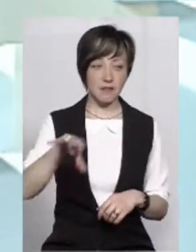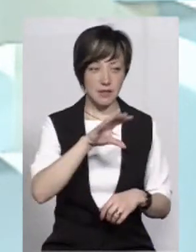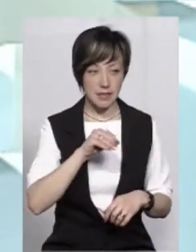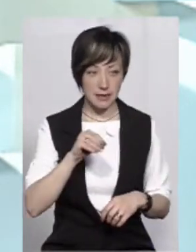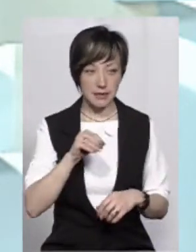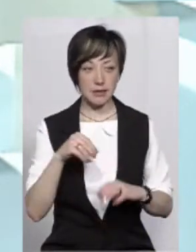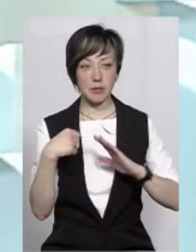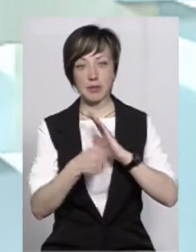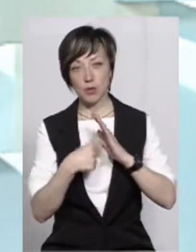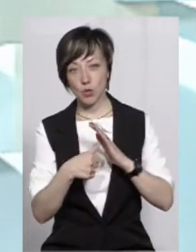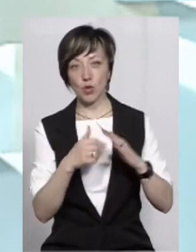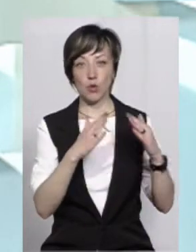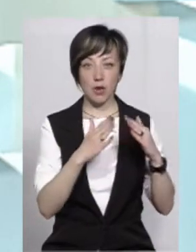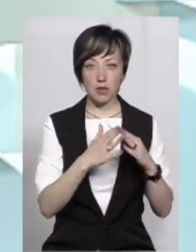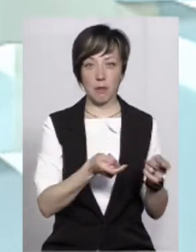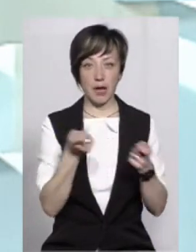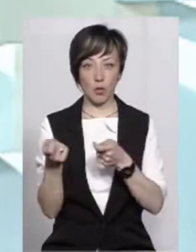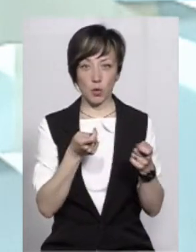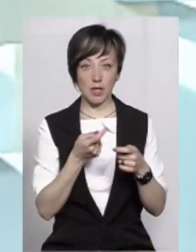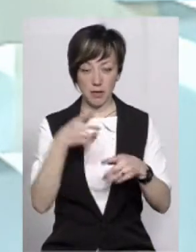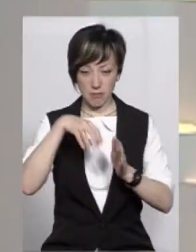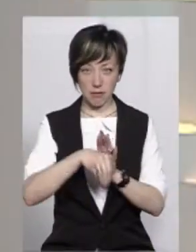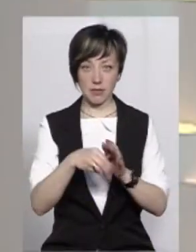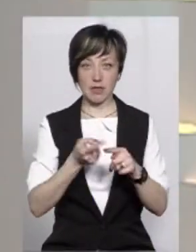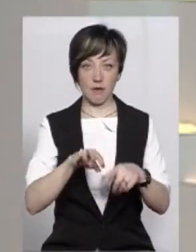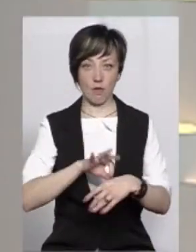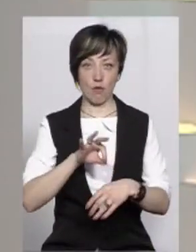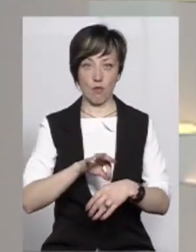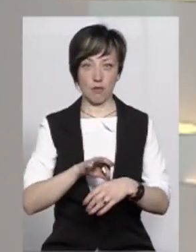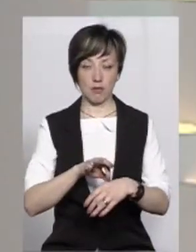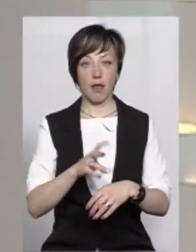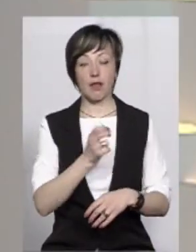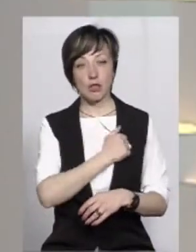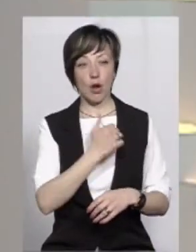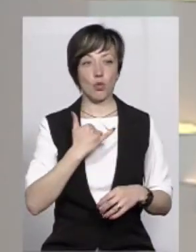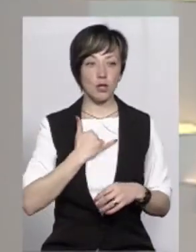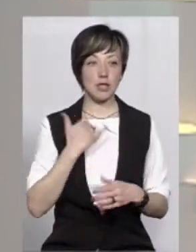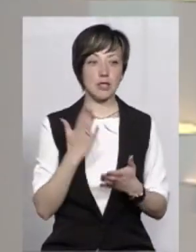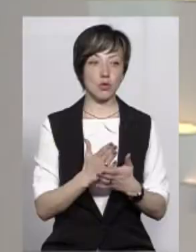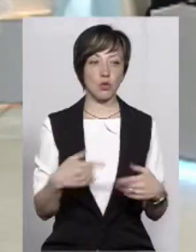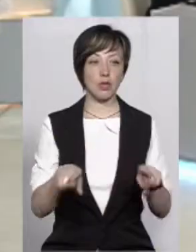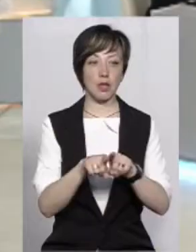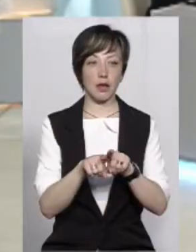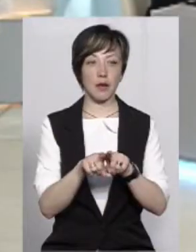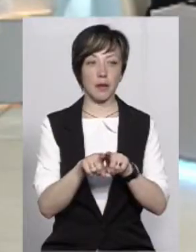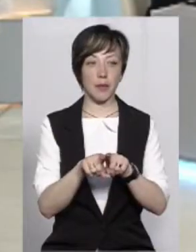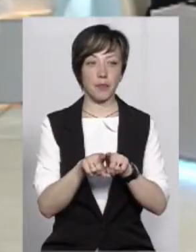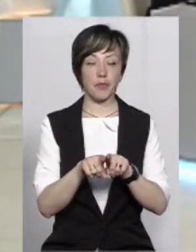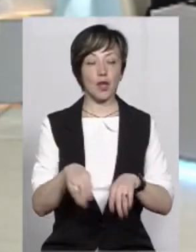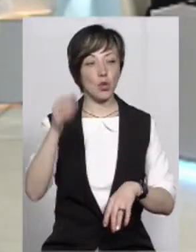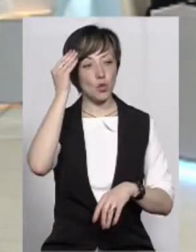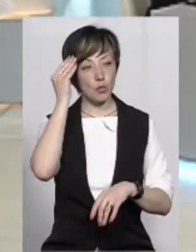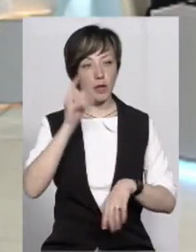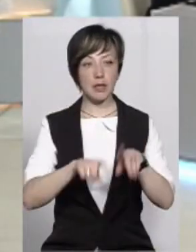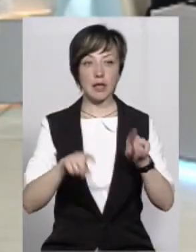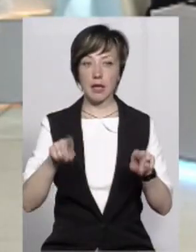поголовно, безпритульні чи свійські, переносять ці хвороби. На жаль, в нас існує таке, така